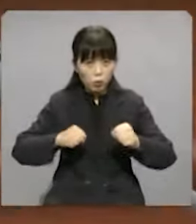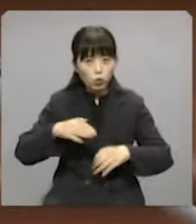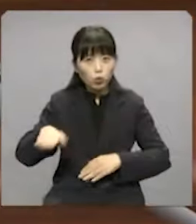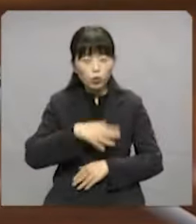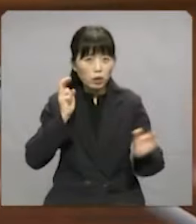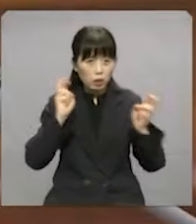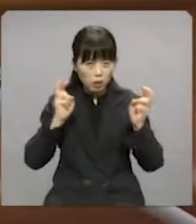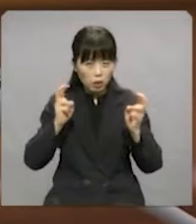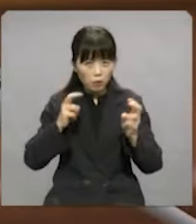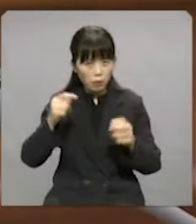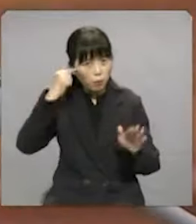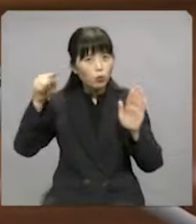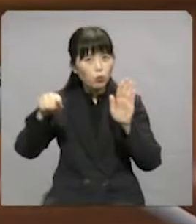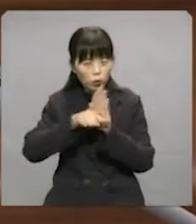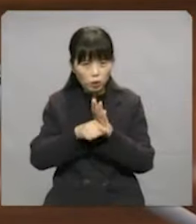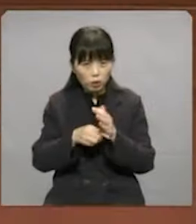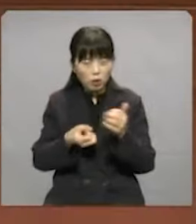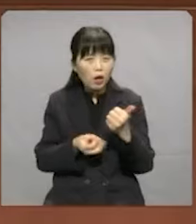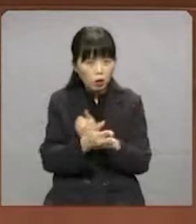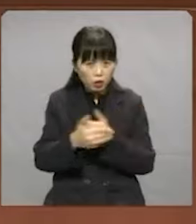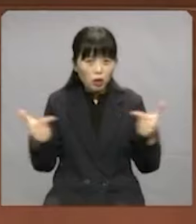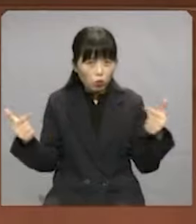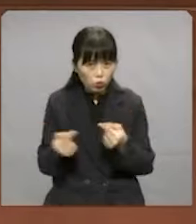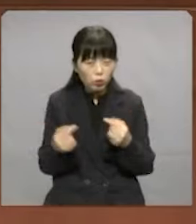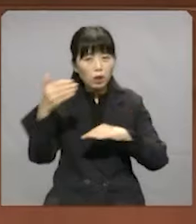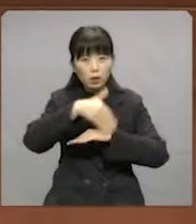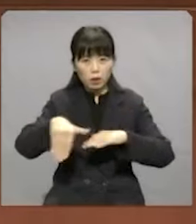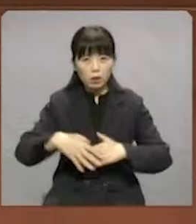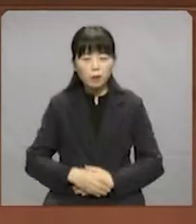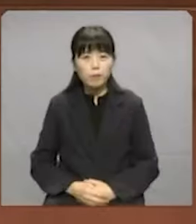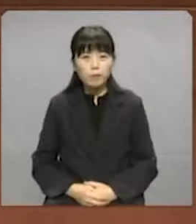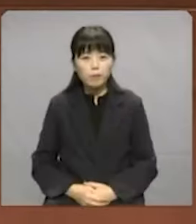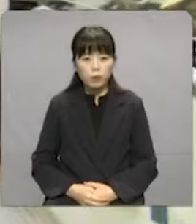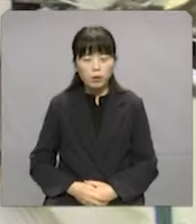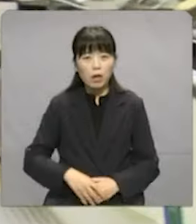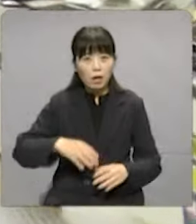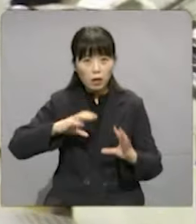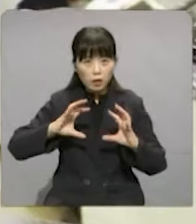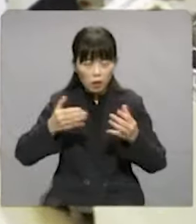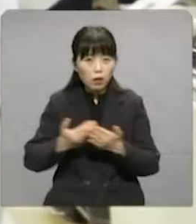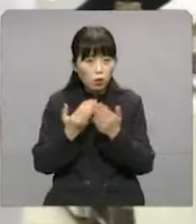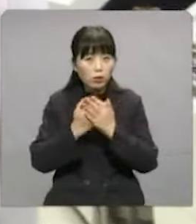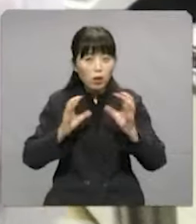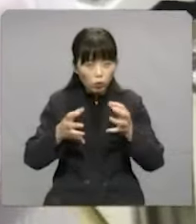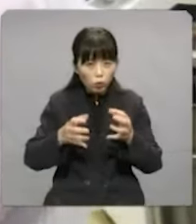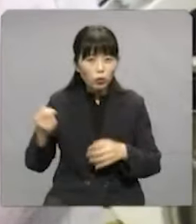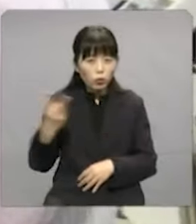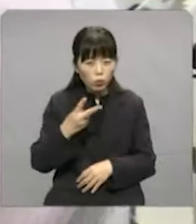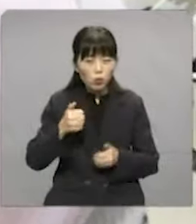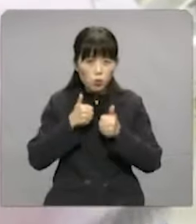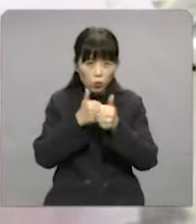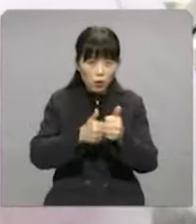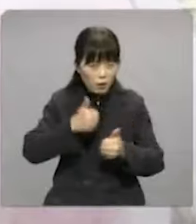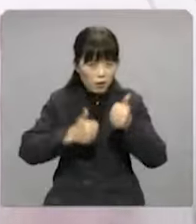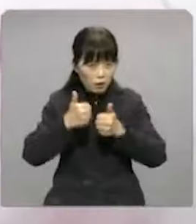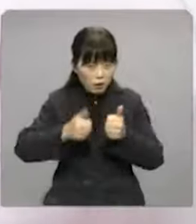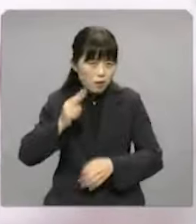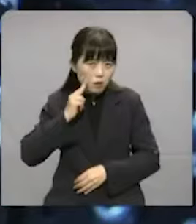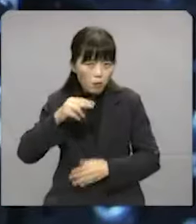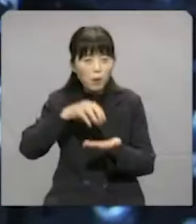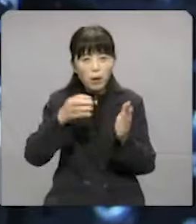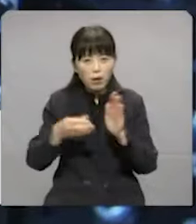기업에 미치는 부정적 영향을 최소화하겠다는 방침입니다. 후발국들의 추격과 첨단 기술 경쟁이 심화되는